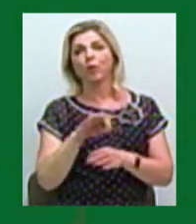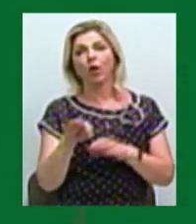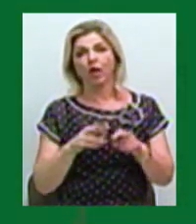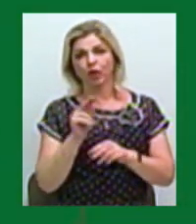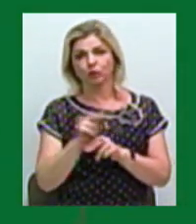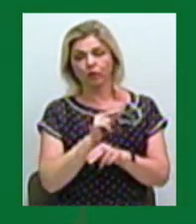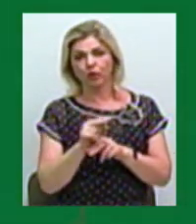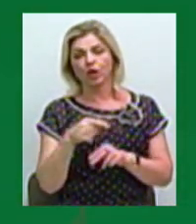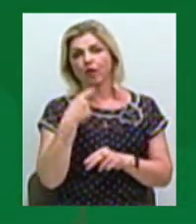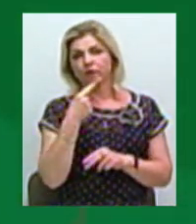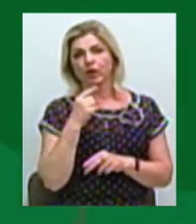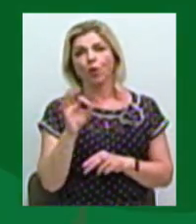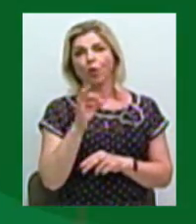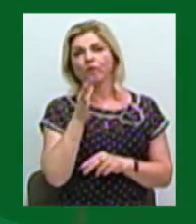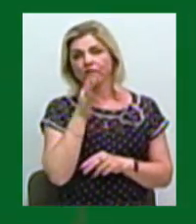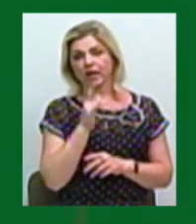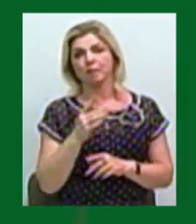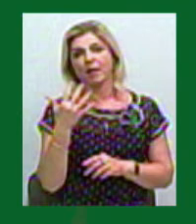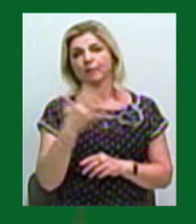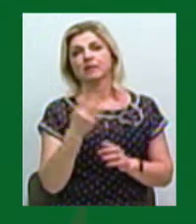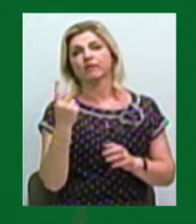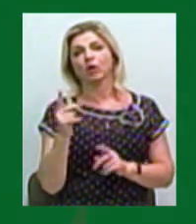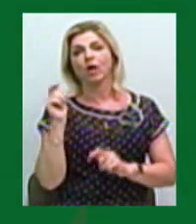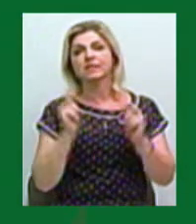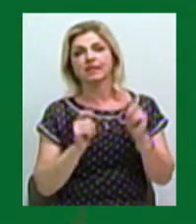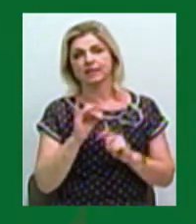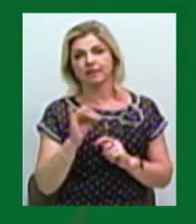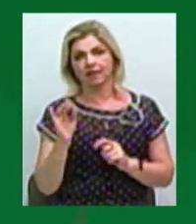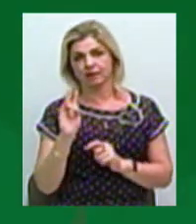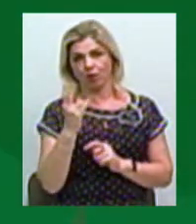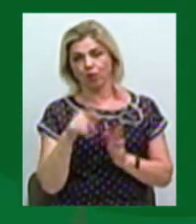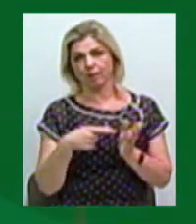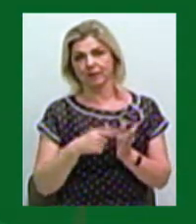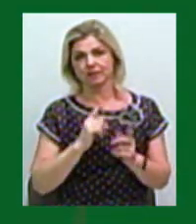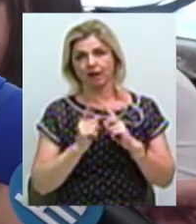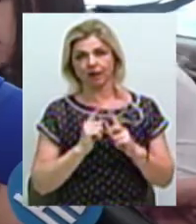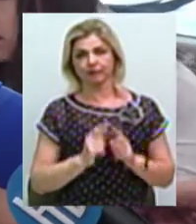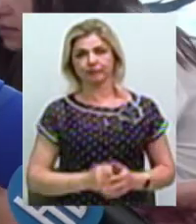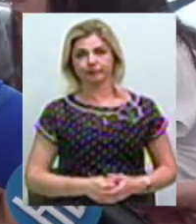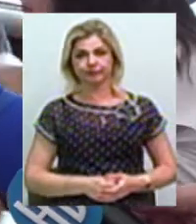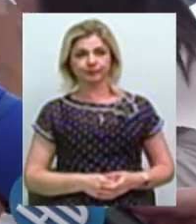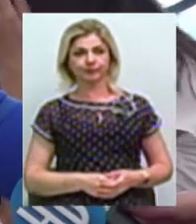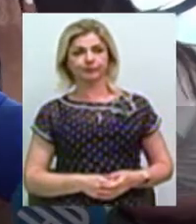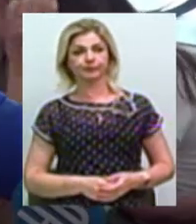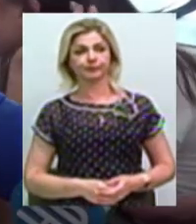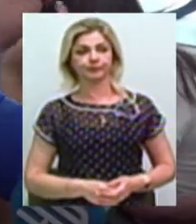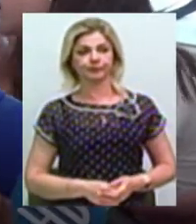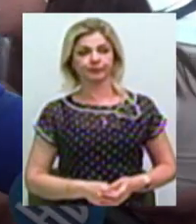площі висловив під час позачергової 52-ї сесії Миколаївської міськради.